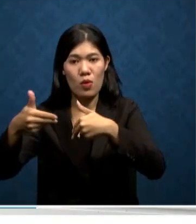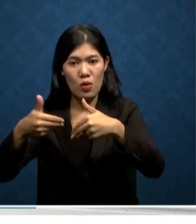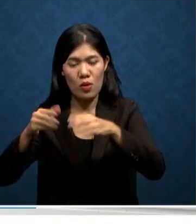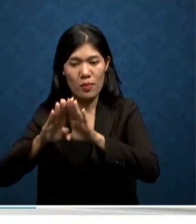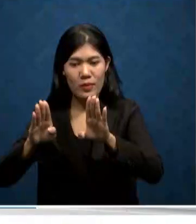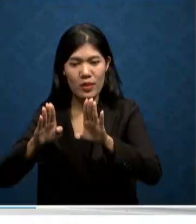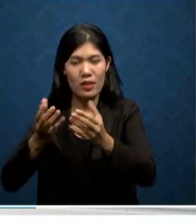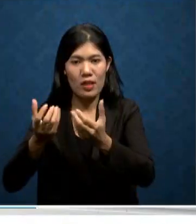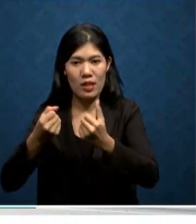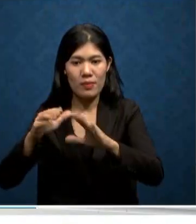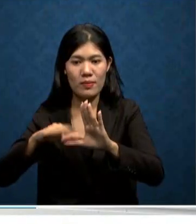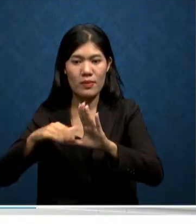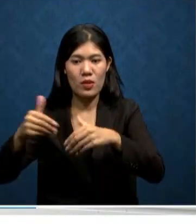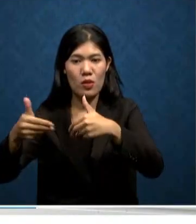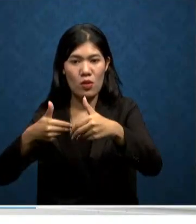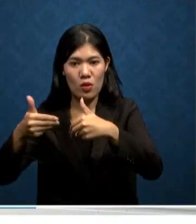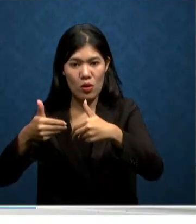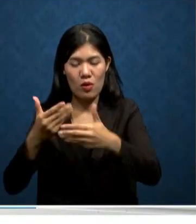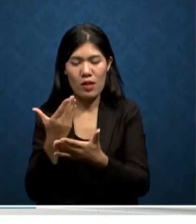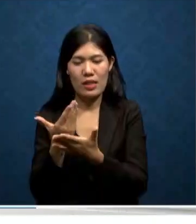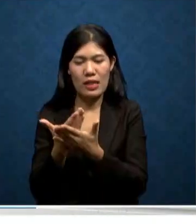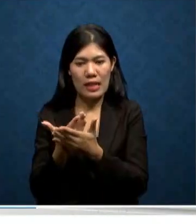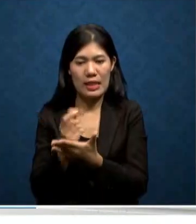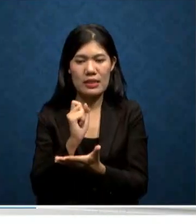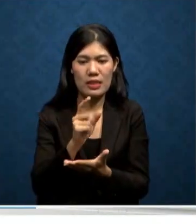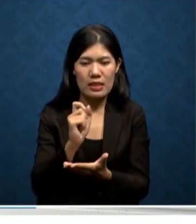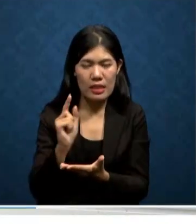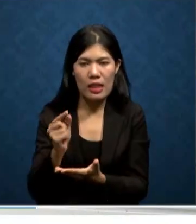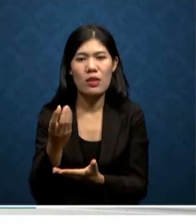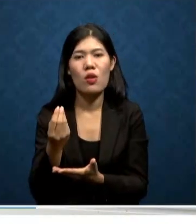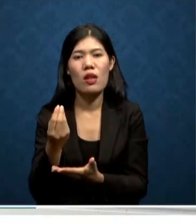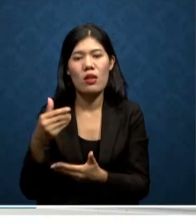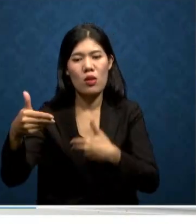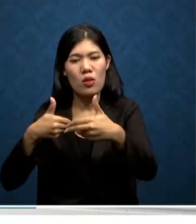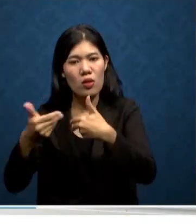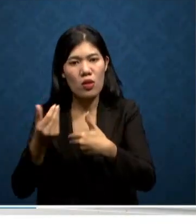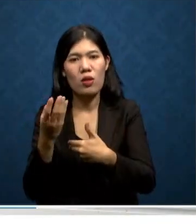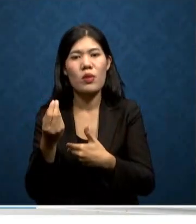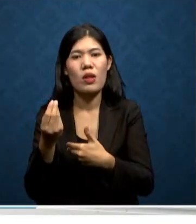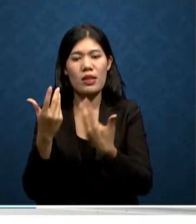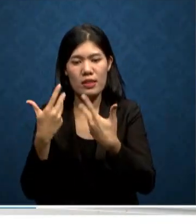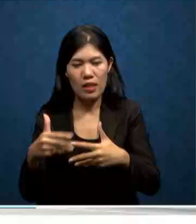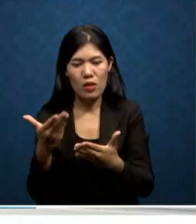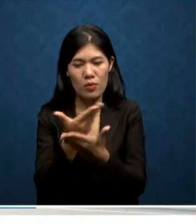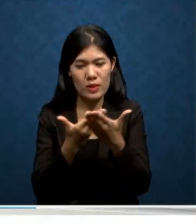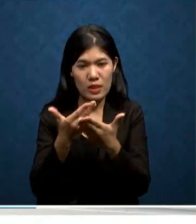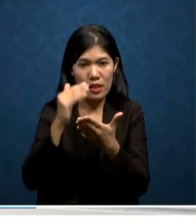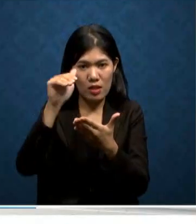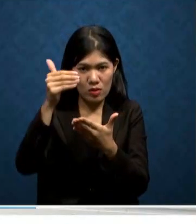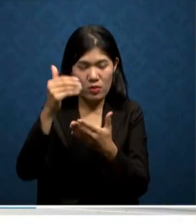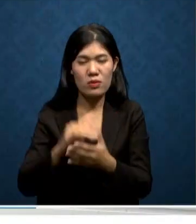ทราบว่ามีรายจ่ายประจำเท่าไหร่มีคำขอที่เข้ามาเท่าไหร่แล้วก็มีการกลั่นกรองก่อนที่จะเข้า